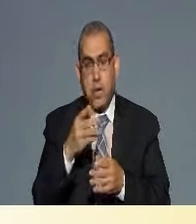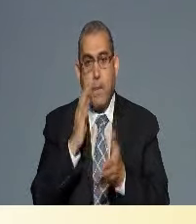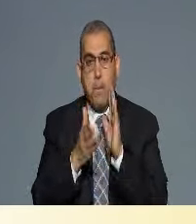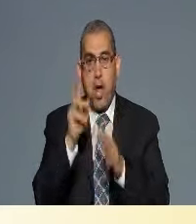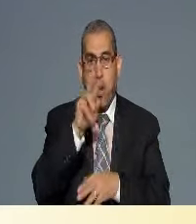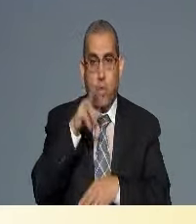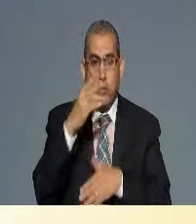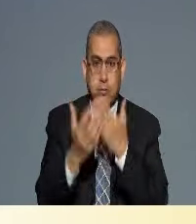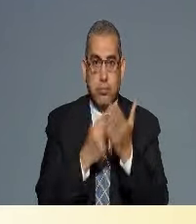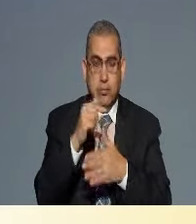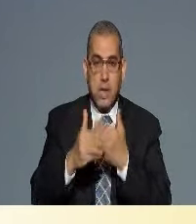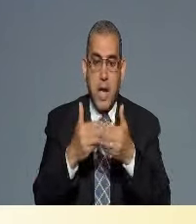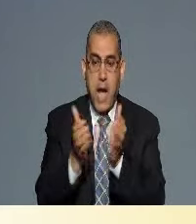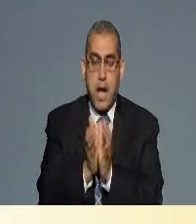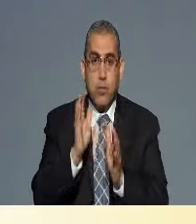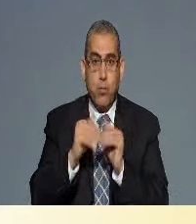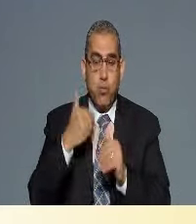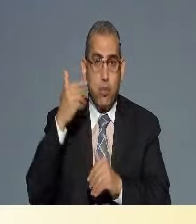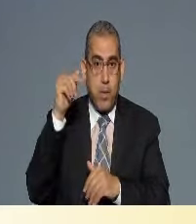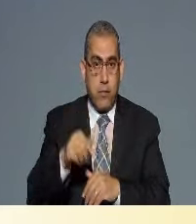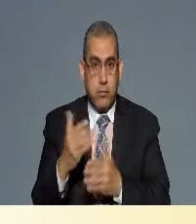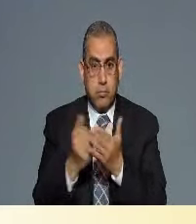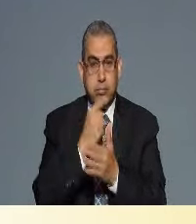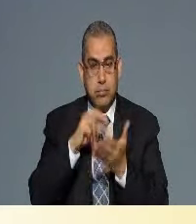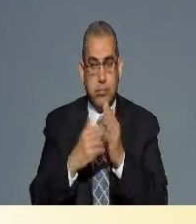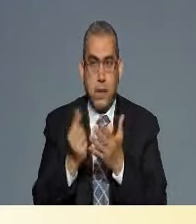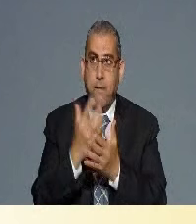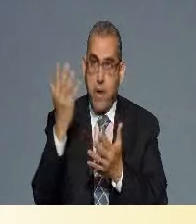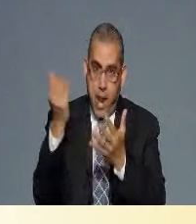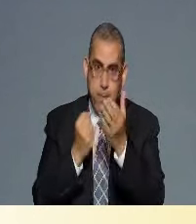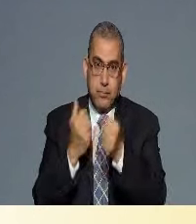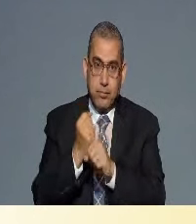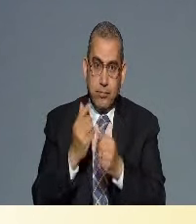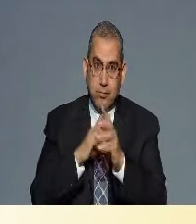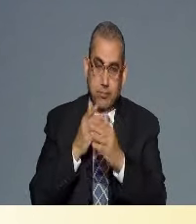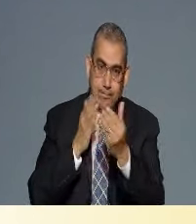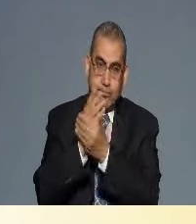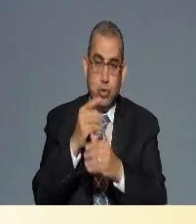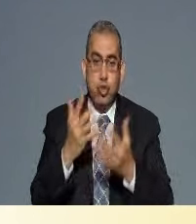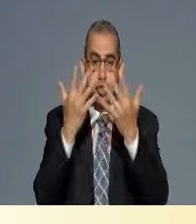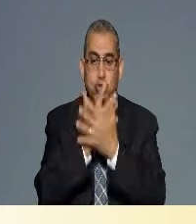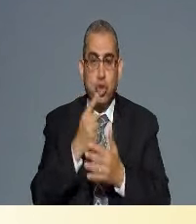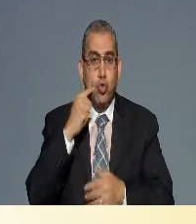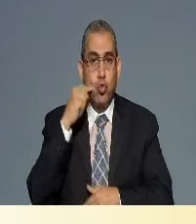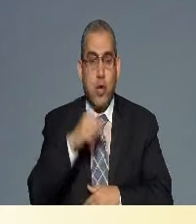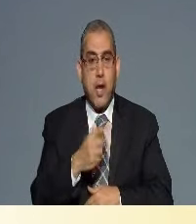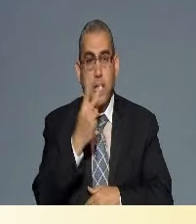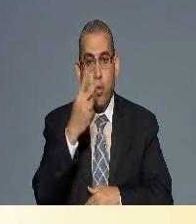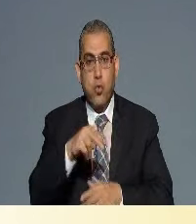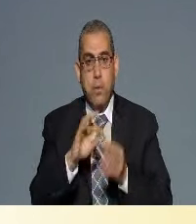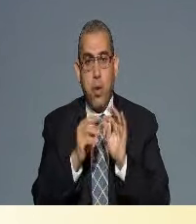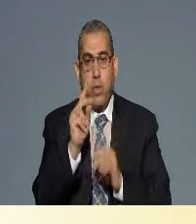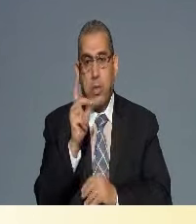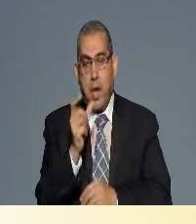يسعى جهاز مستقبل مصر إن هو ياخد شير من الحصة العالمية. بنتكلم على مصنع سكر 2.5 مليون طن، وهنا فندم